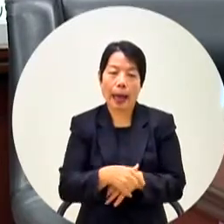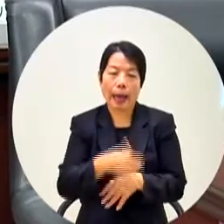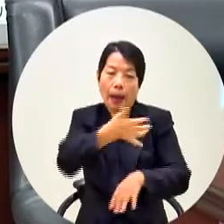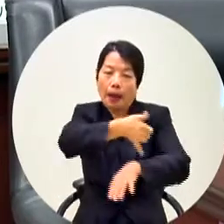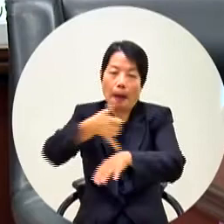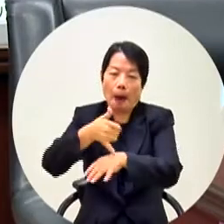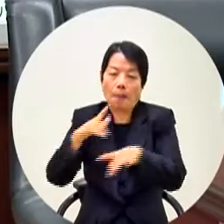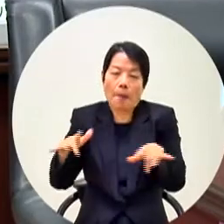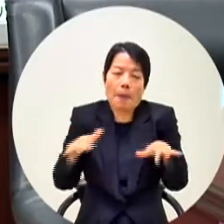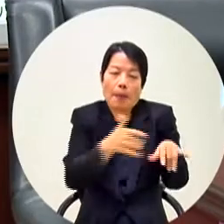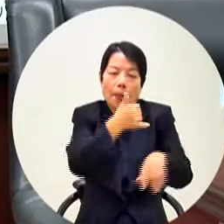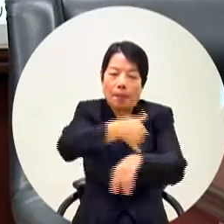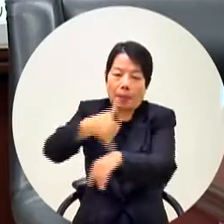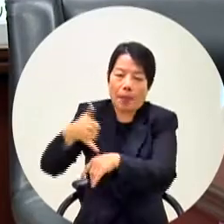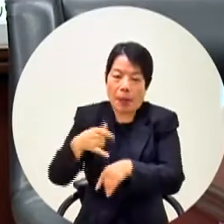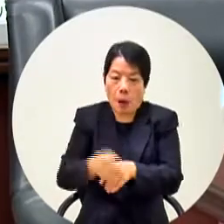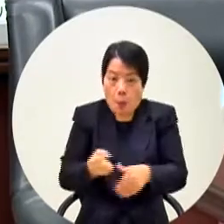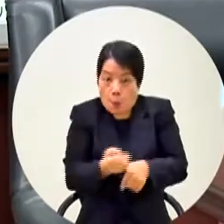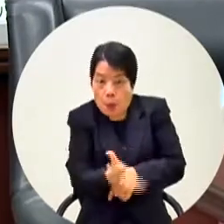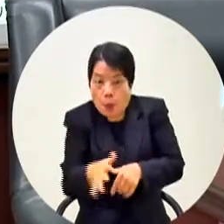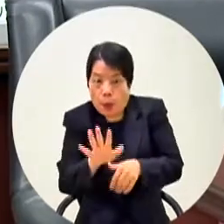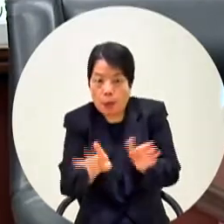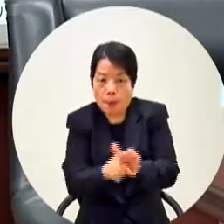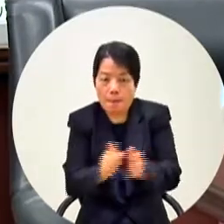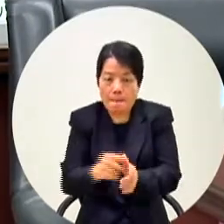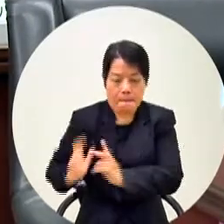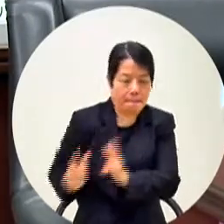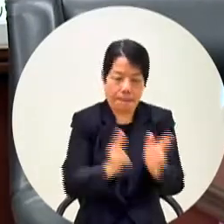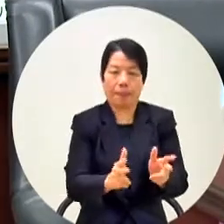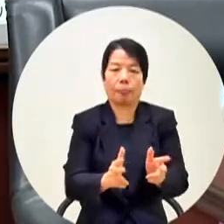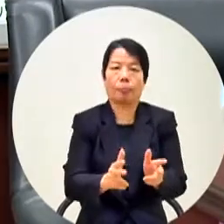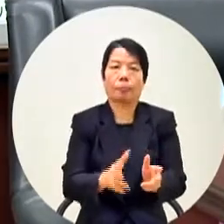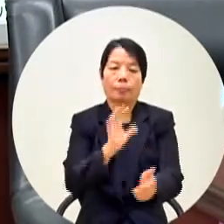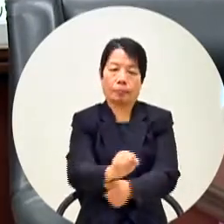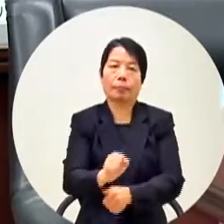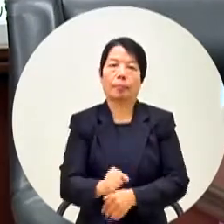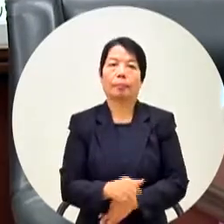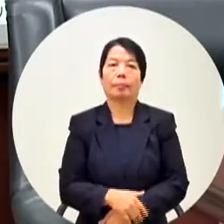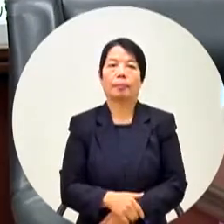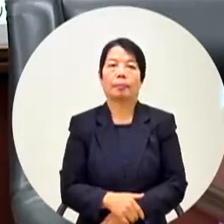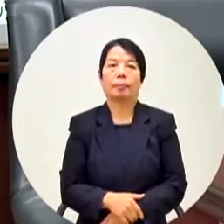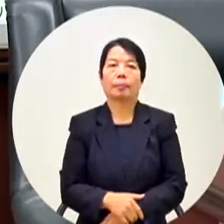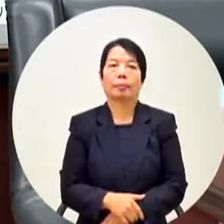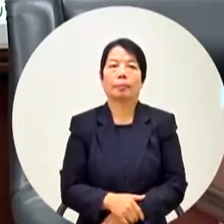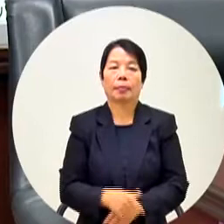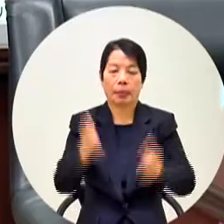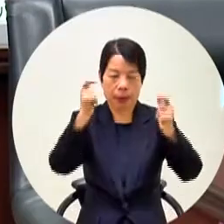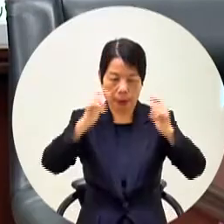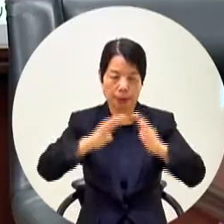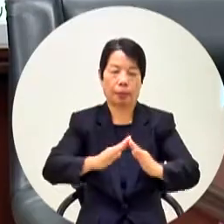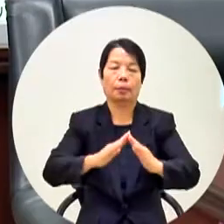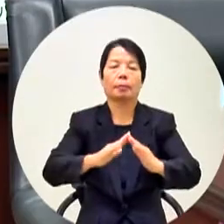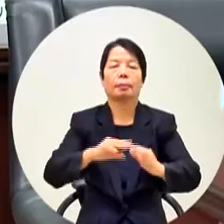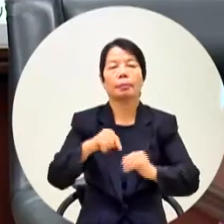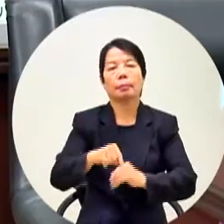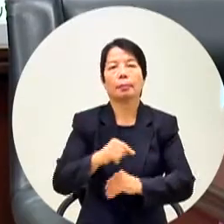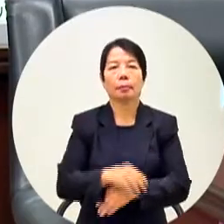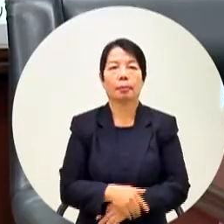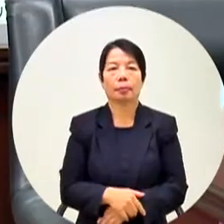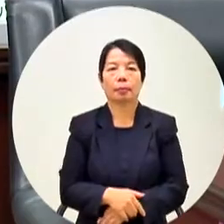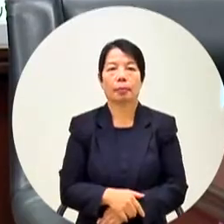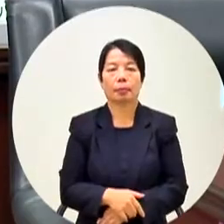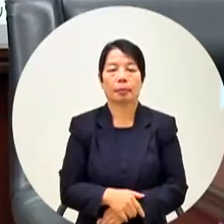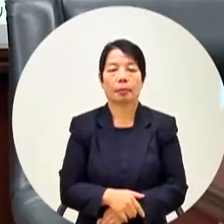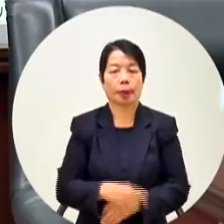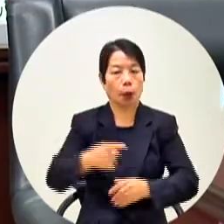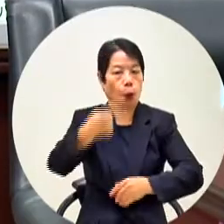好排出来啊，赶紧来抢伊。哎呦，高雄市呢，一流的城市